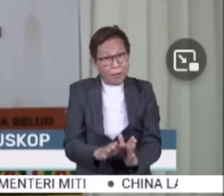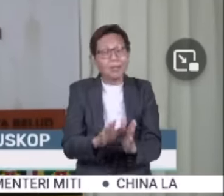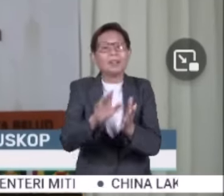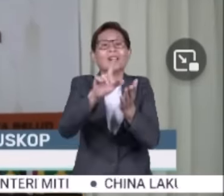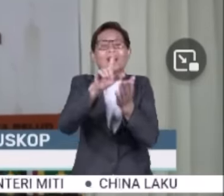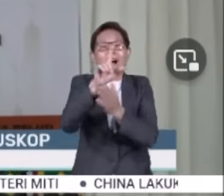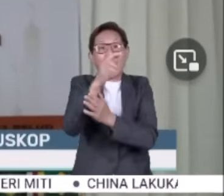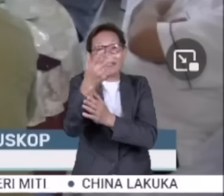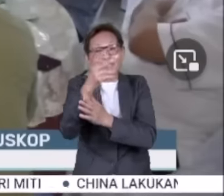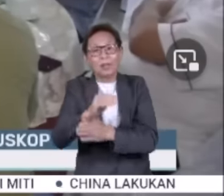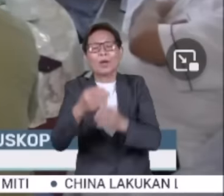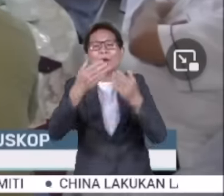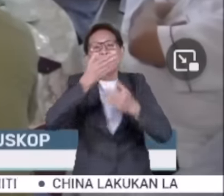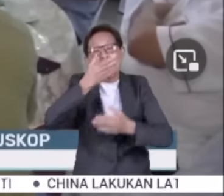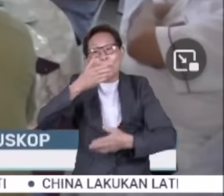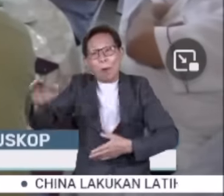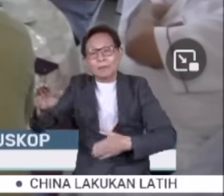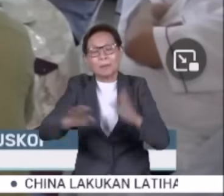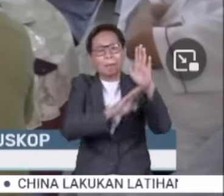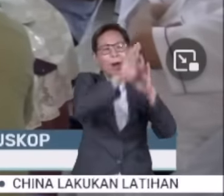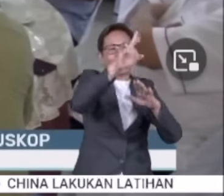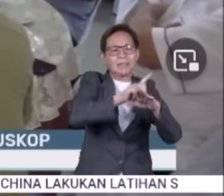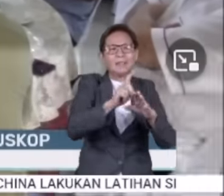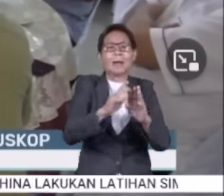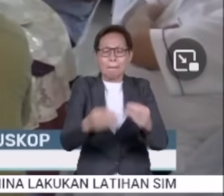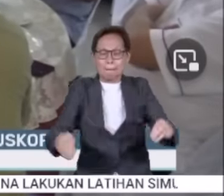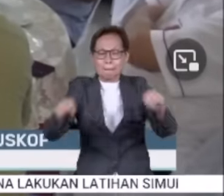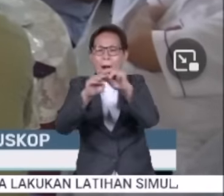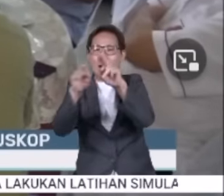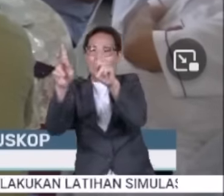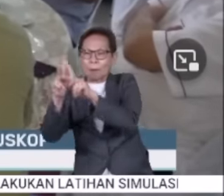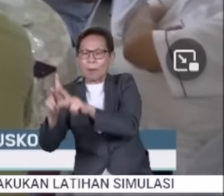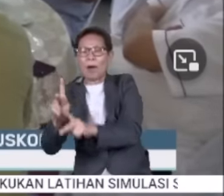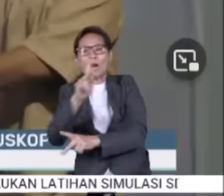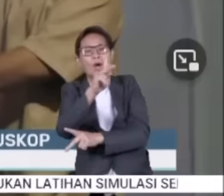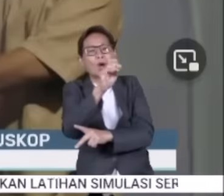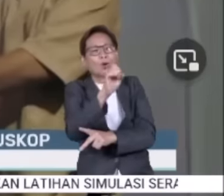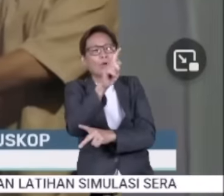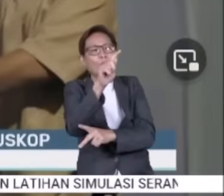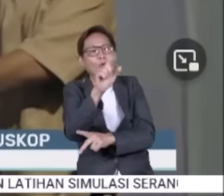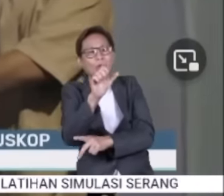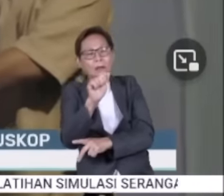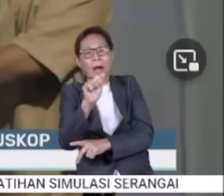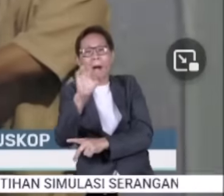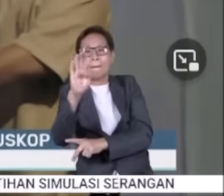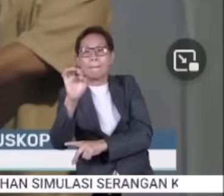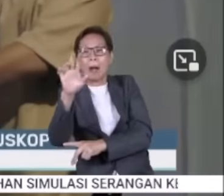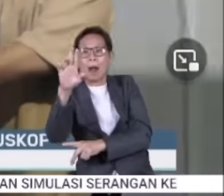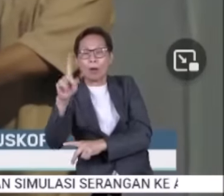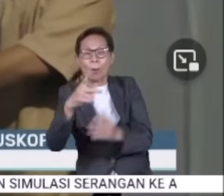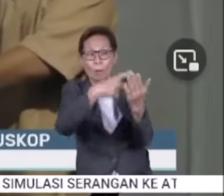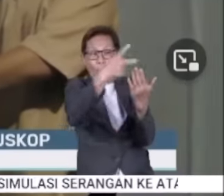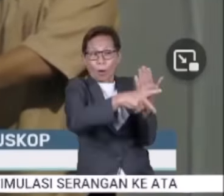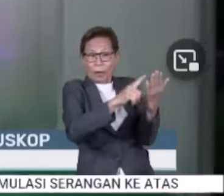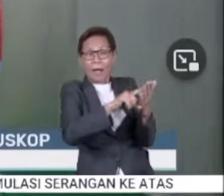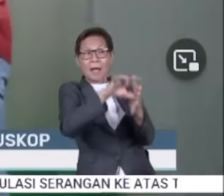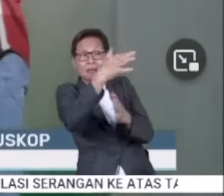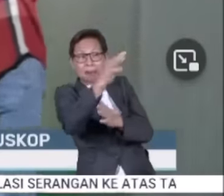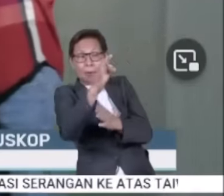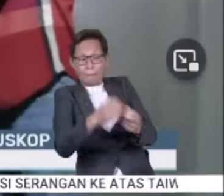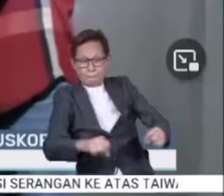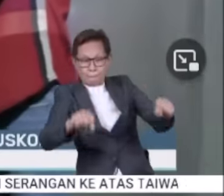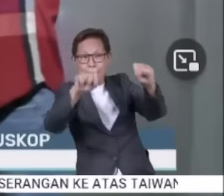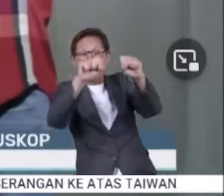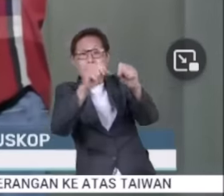majlis berbuka puasa Madani di Masjid Kampung Tambulion, Kota Belud. Dalam program ini, sebanyak 19 masjid dan